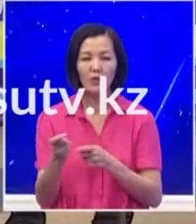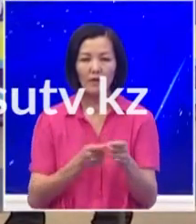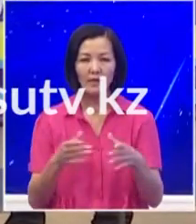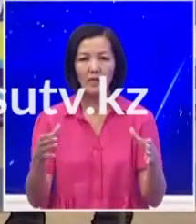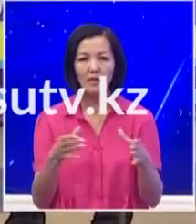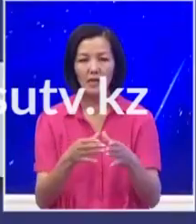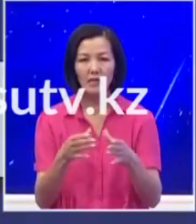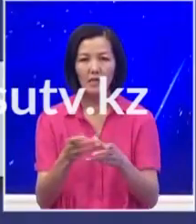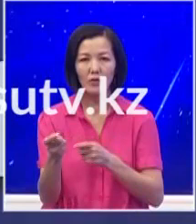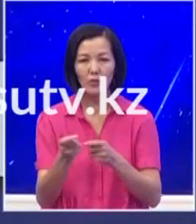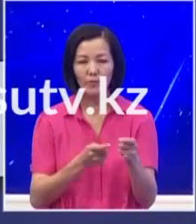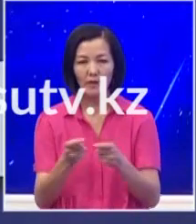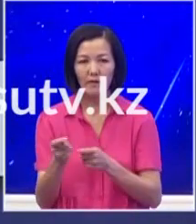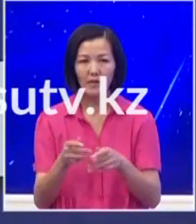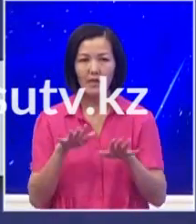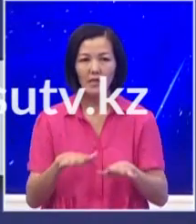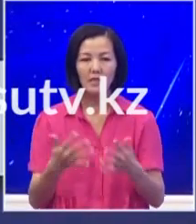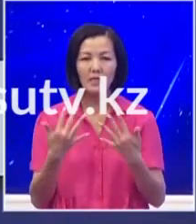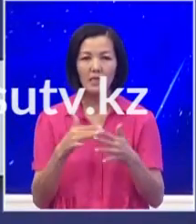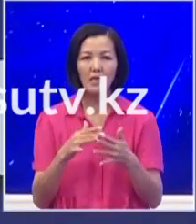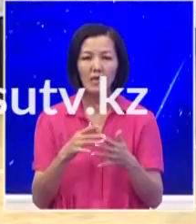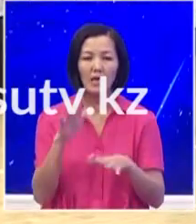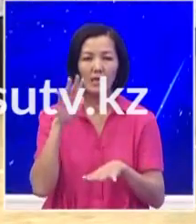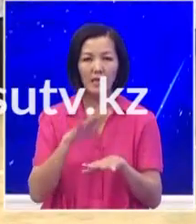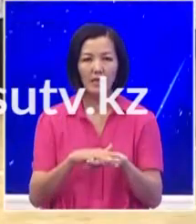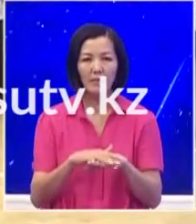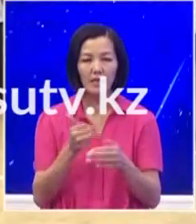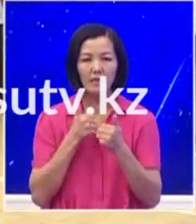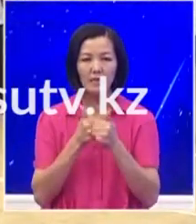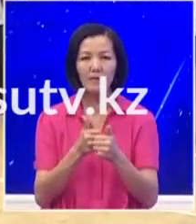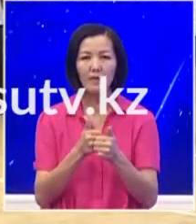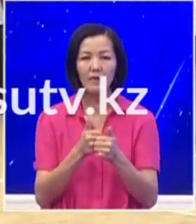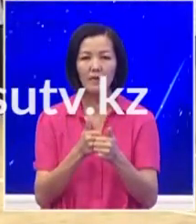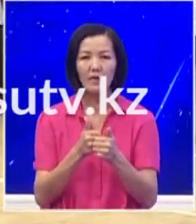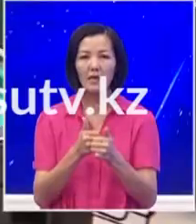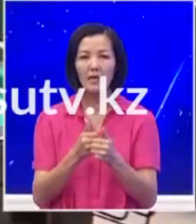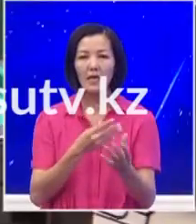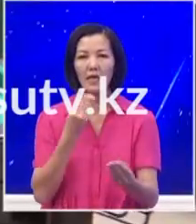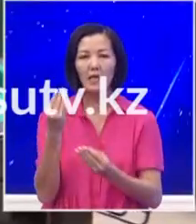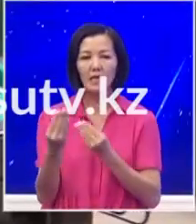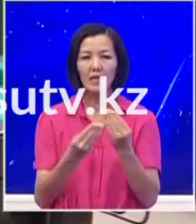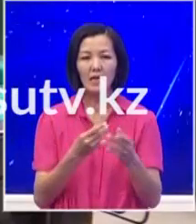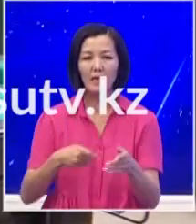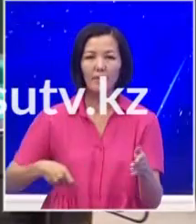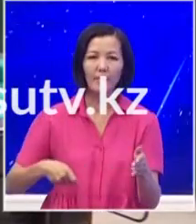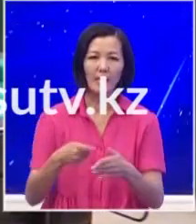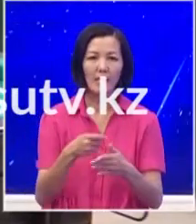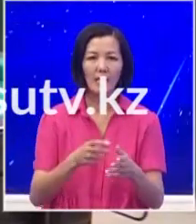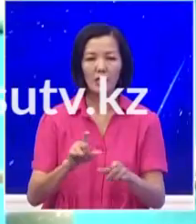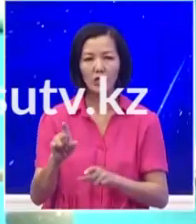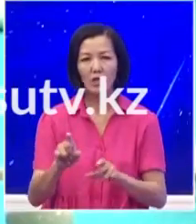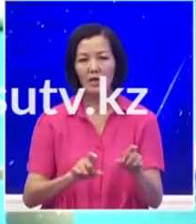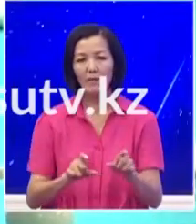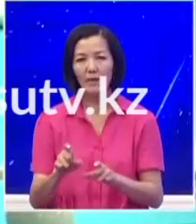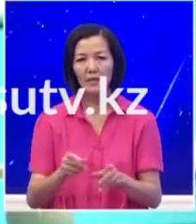отделов и управлений, сельские и городские акимы и их заместители азартно и бескомпромиссно играли в бильярд, шахматы, настольный